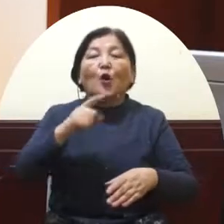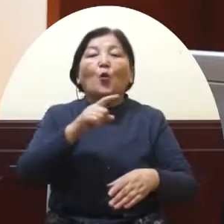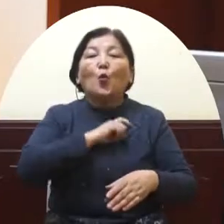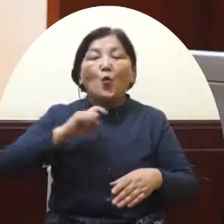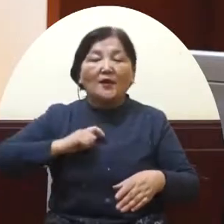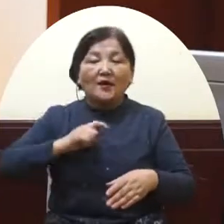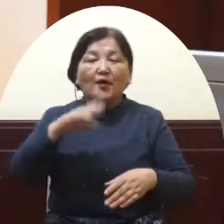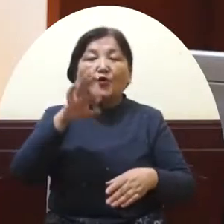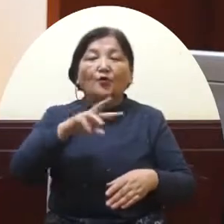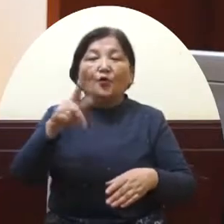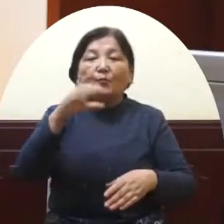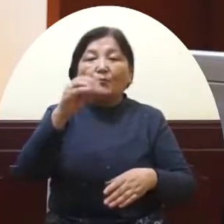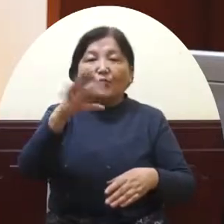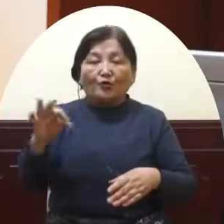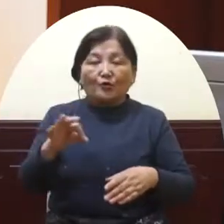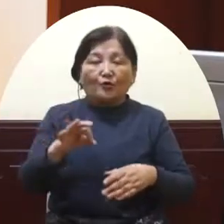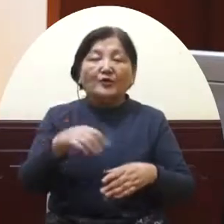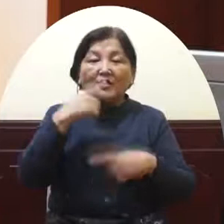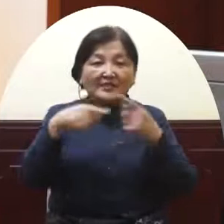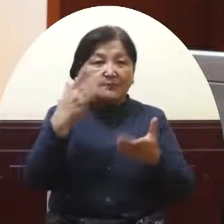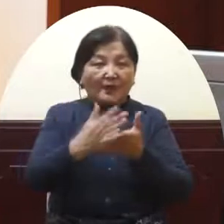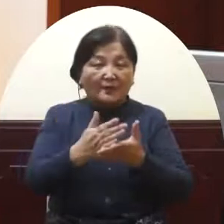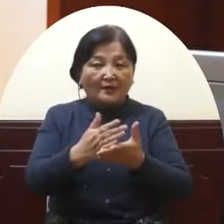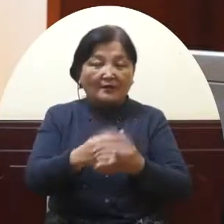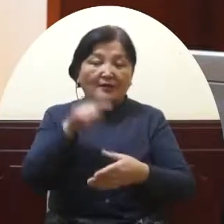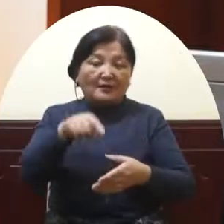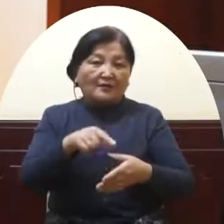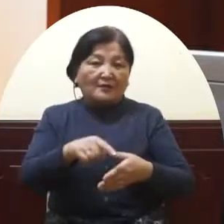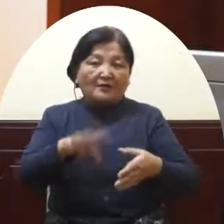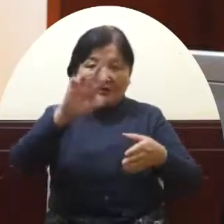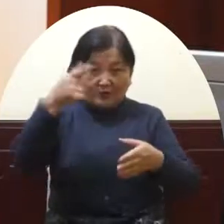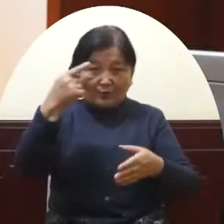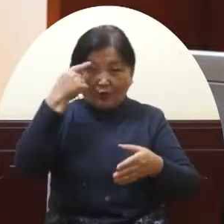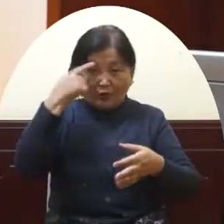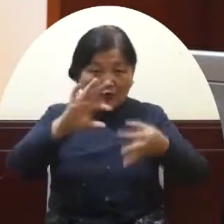албан ёсоор бол энэ термийг тайлбарласан тодорхойлт бол хараахан байхгүй байна.